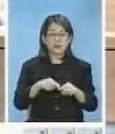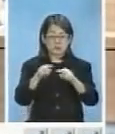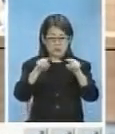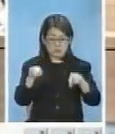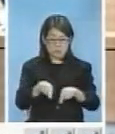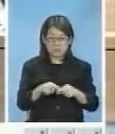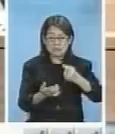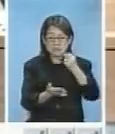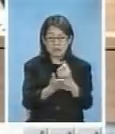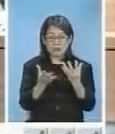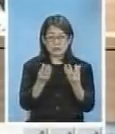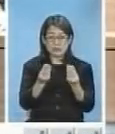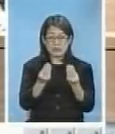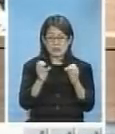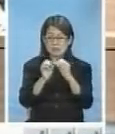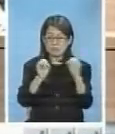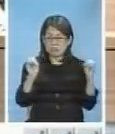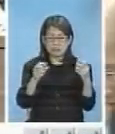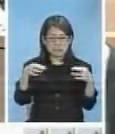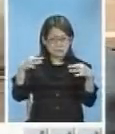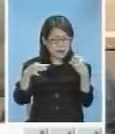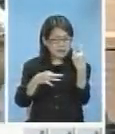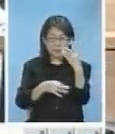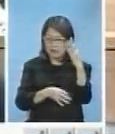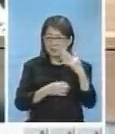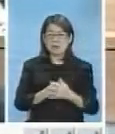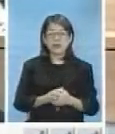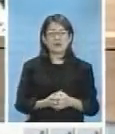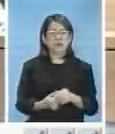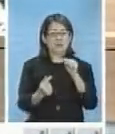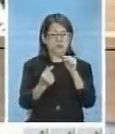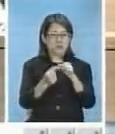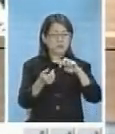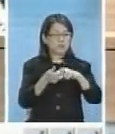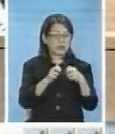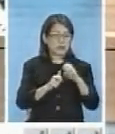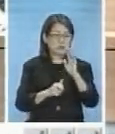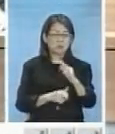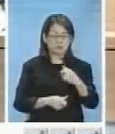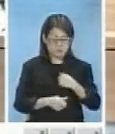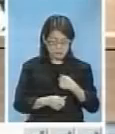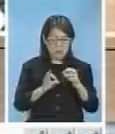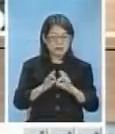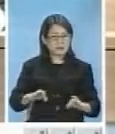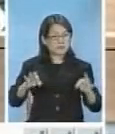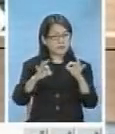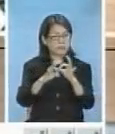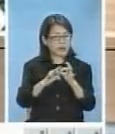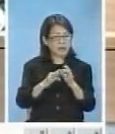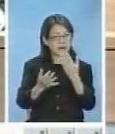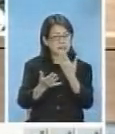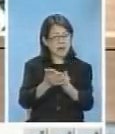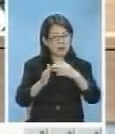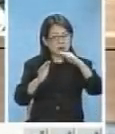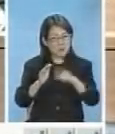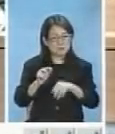ไม่มีโฉนดแม้แต่ใบเดียวนี่คือปัญหาครับที่ผมจำเป็นจะต้องตัดลดงบประมาณล